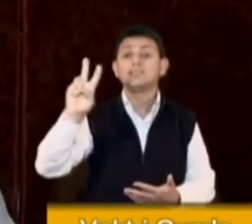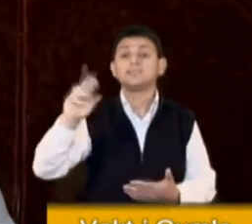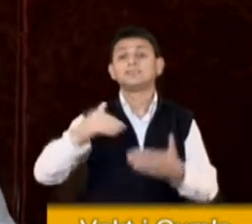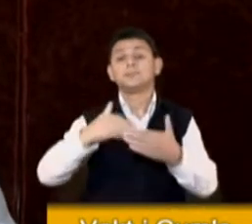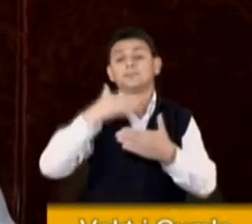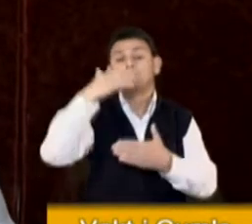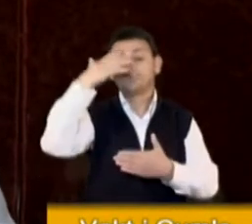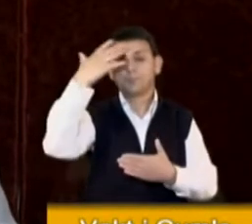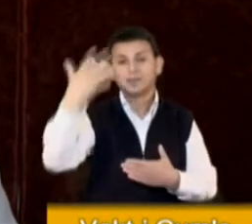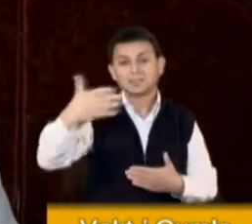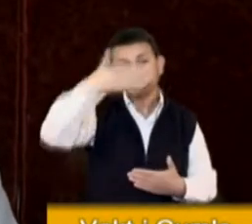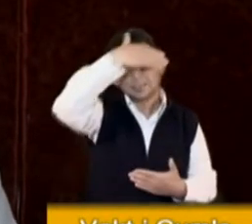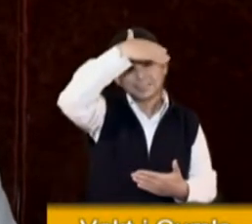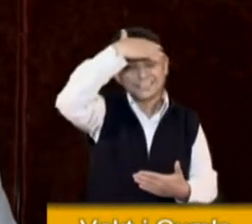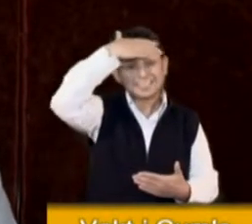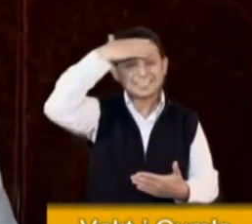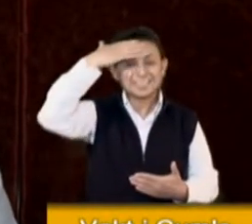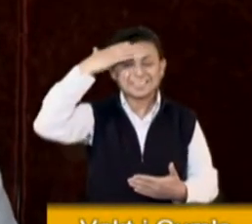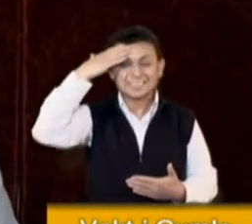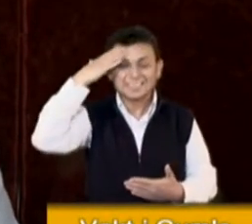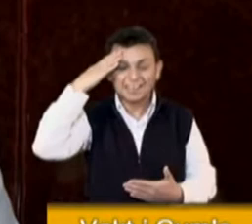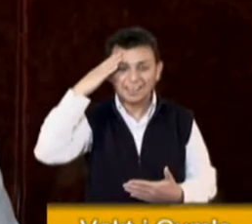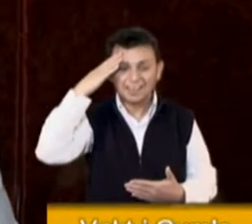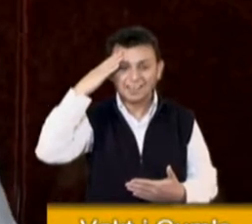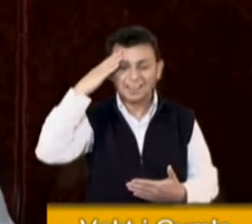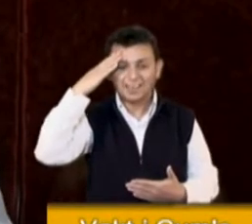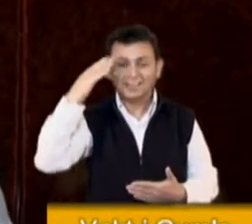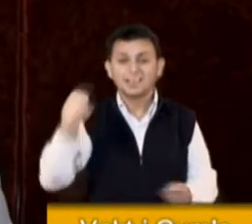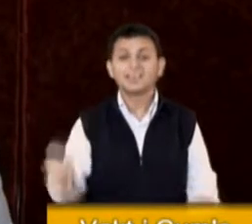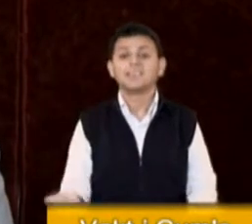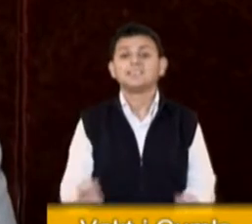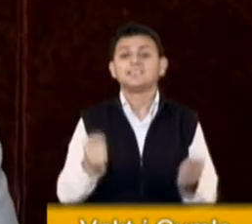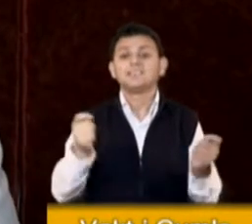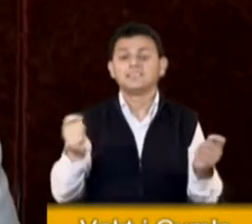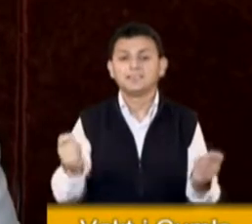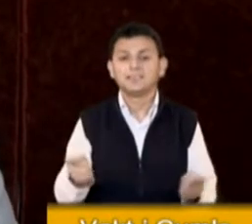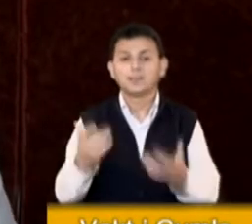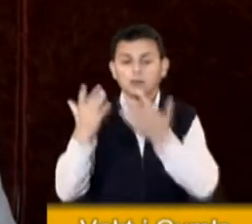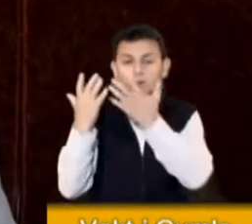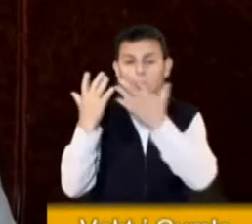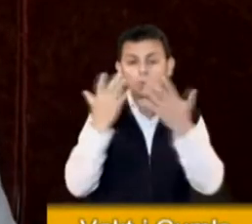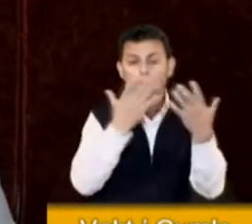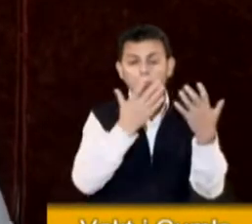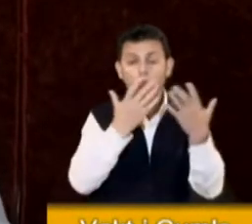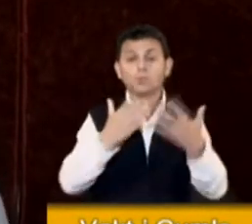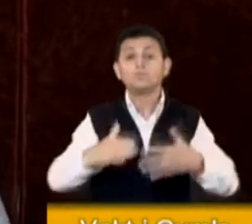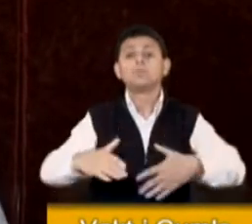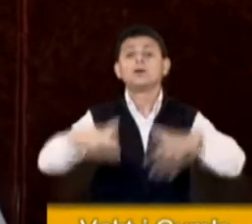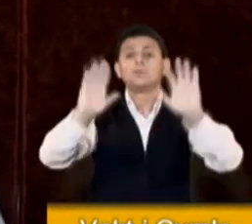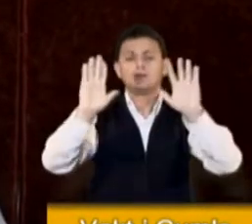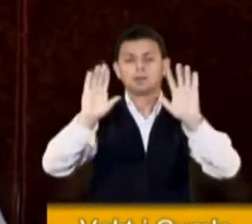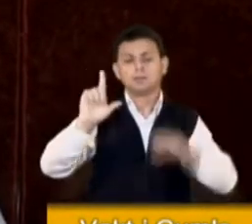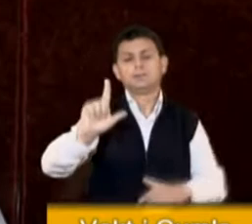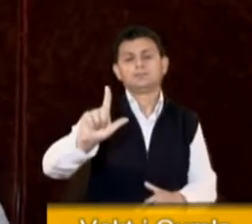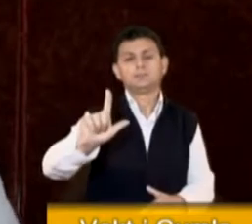cahiliye kalıntılarıyla okumak ve yazmak caiz değildir. Bunlardan sakınmak vacibdir muhterem müminler.